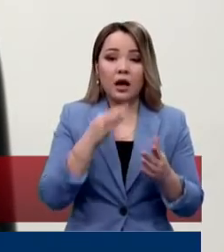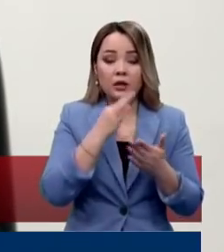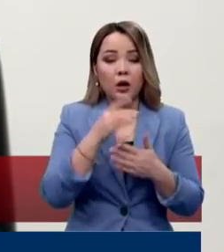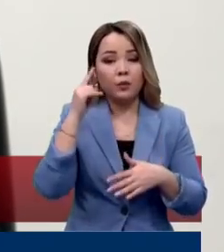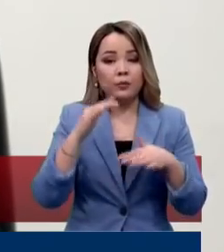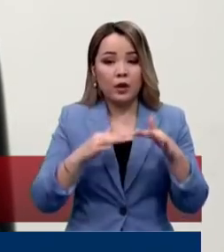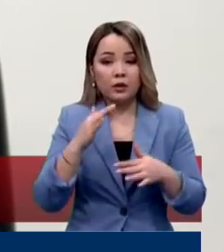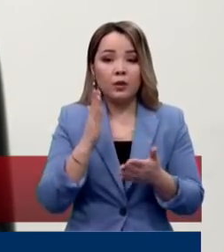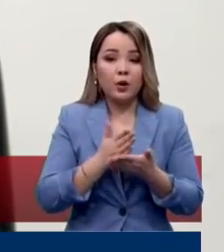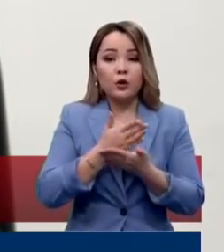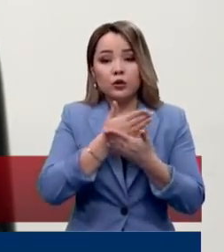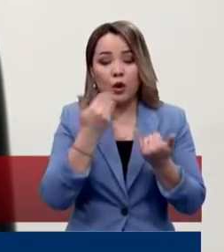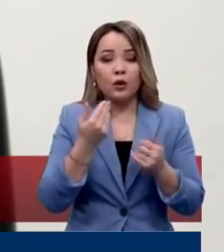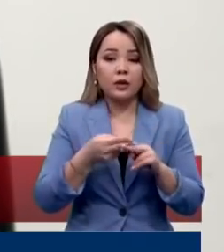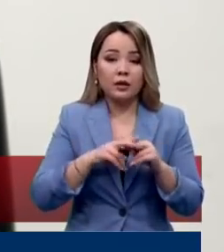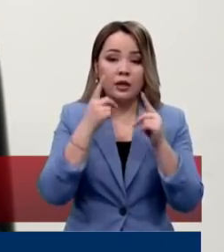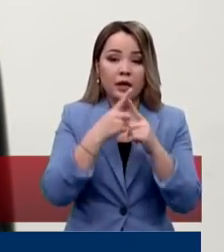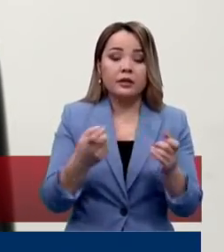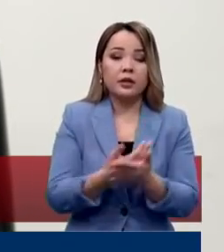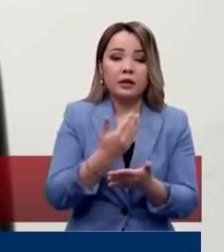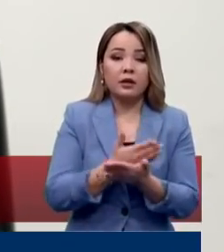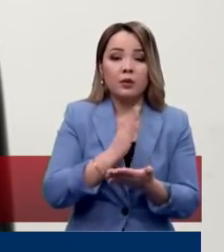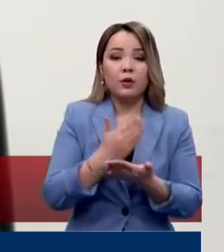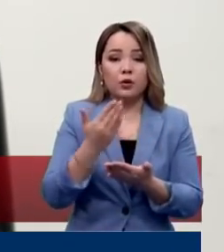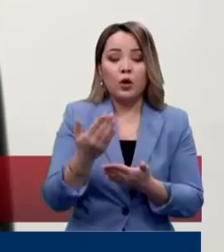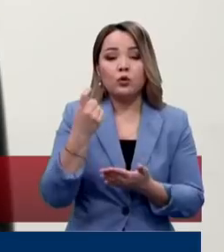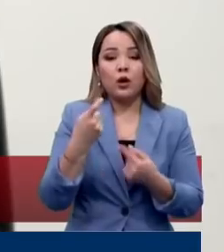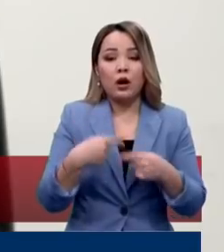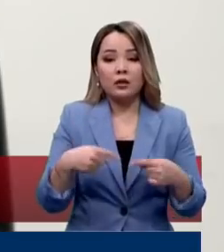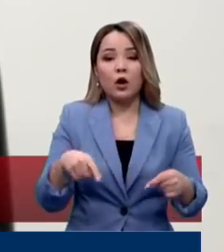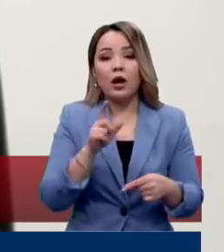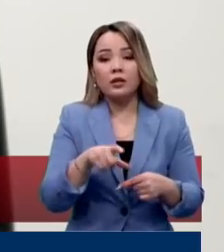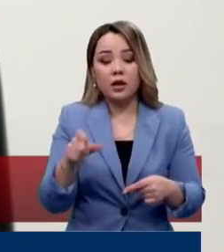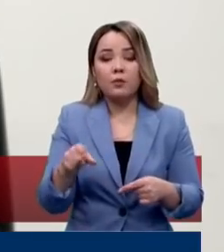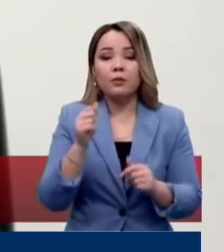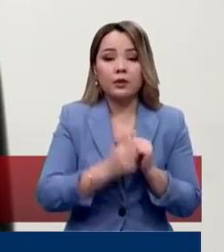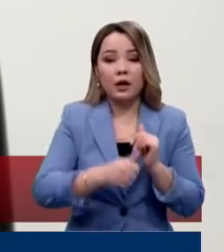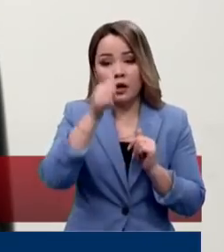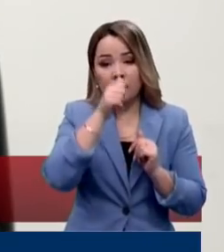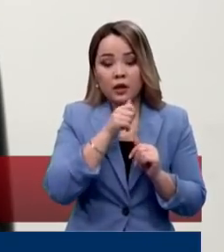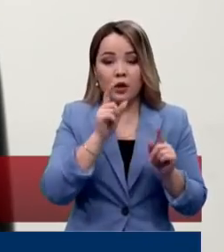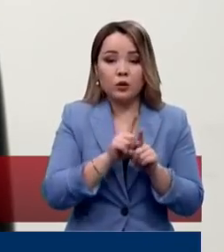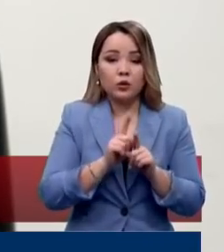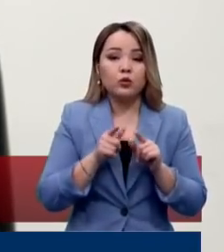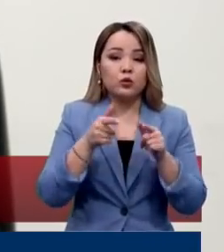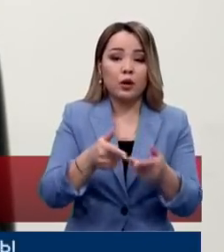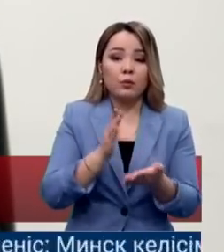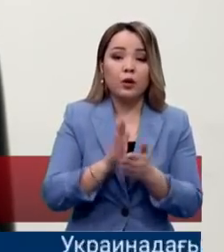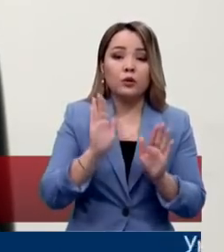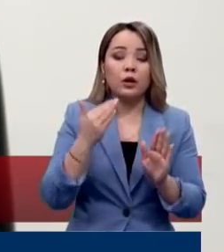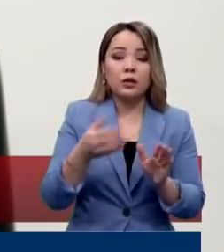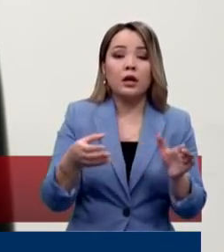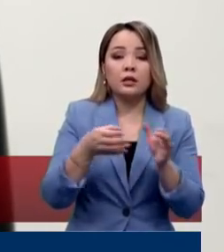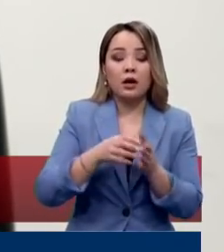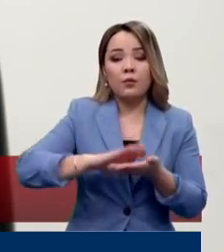күмән туындап тұр ма жоқ па, тек сол туралы ақпарат береді. Яғни ол 100 әртүрлі адамнан ай сайын үш ай қатарынан келіп түсіп жатса, сол кезде ғана ол